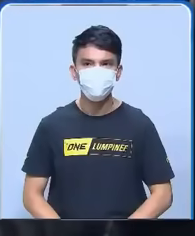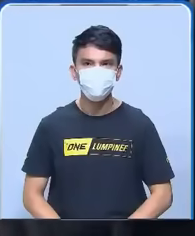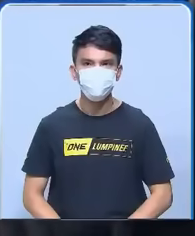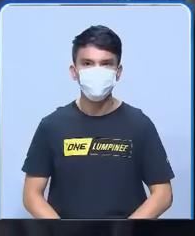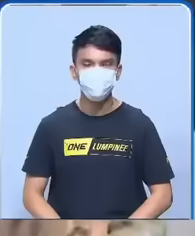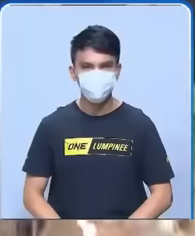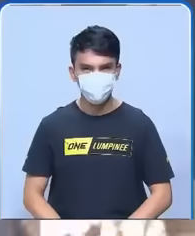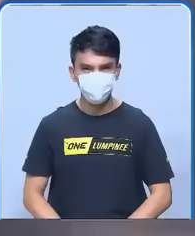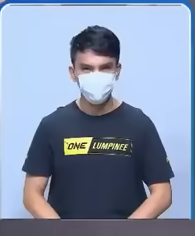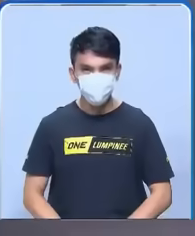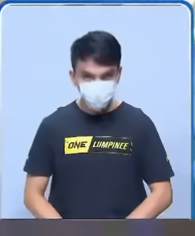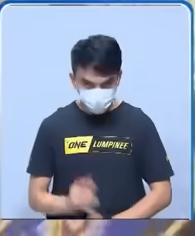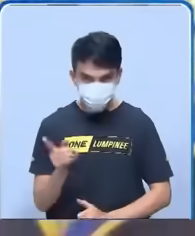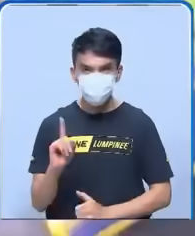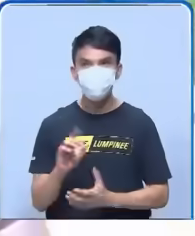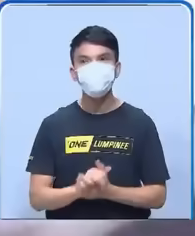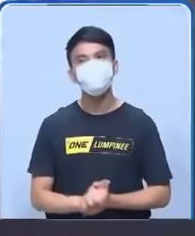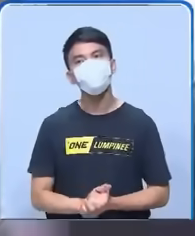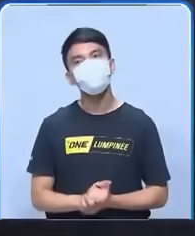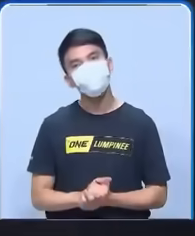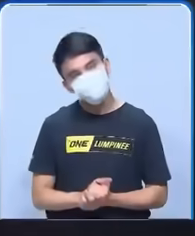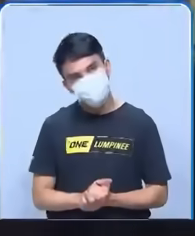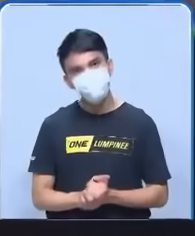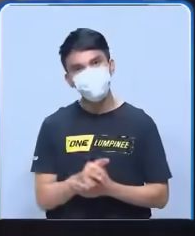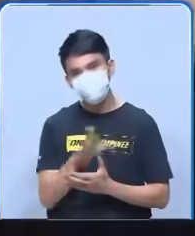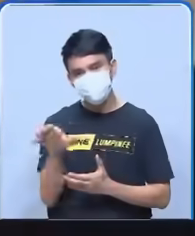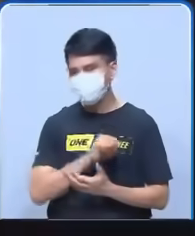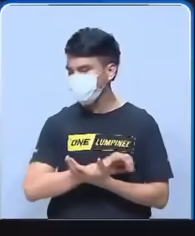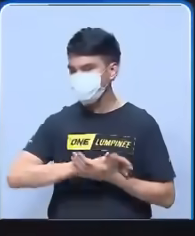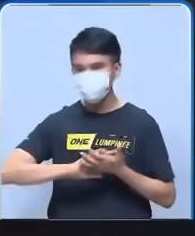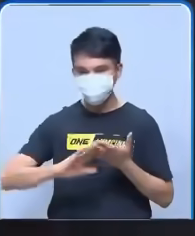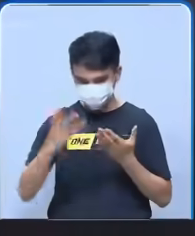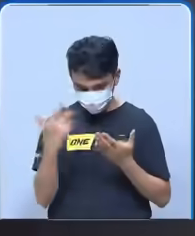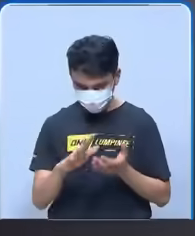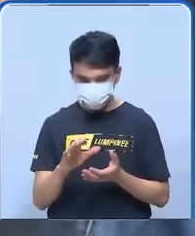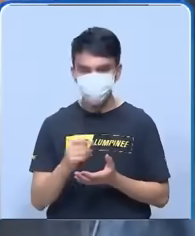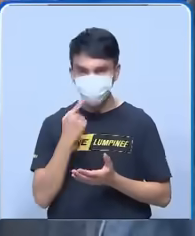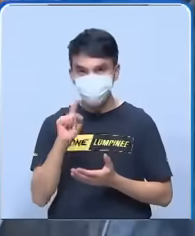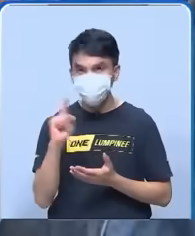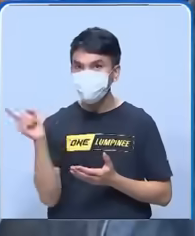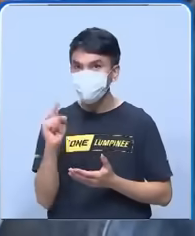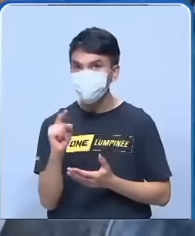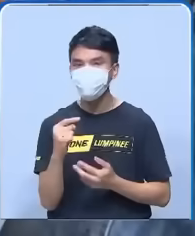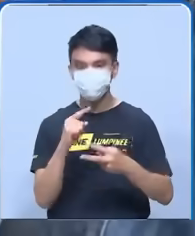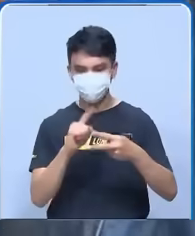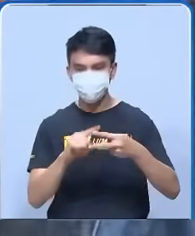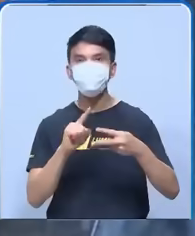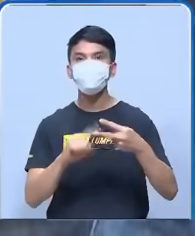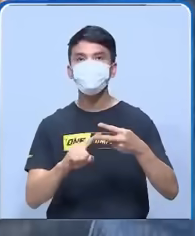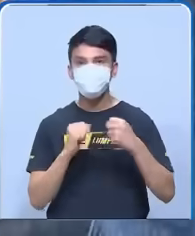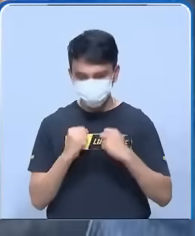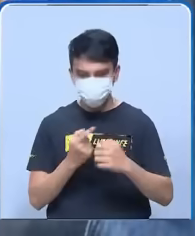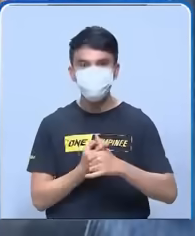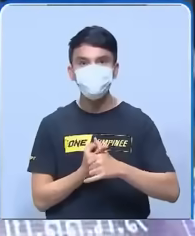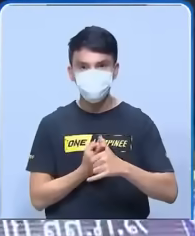นี่ก็นำไปหาปืนเรียบร้อย ค่ะ เอ้าเจอแจ้งกี่ข้อหายังไง 2ข้อหาคือพยายามฆ่